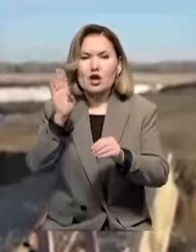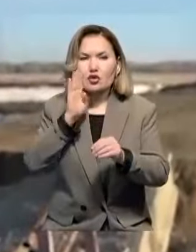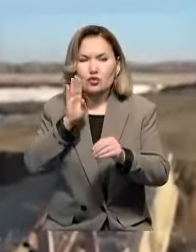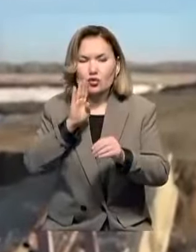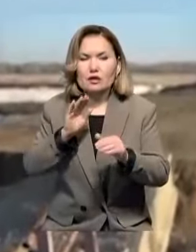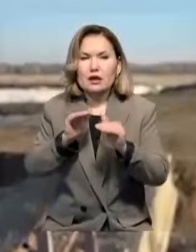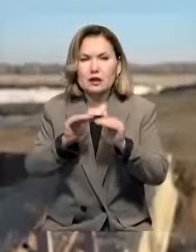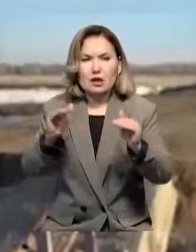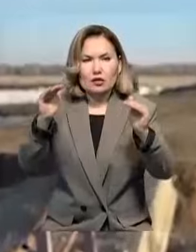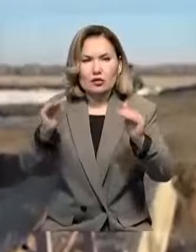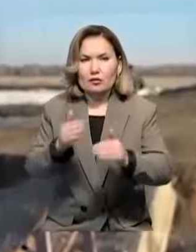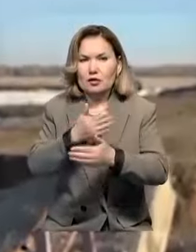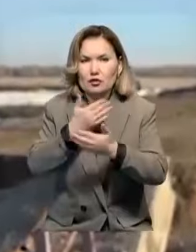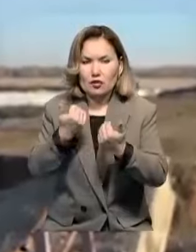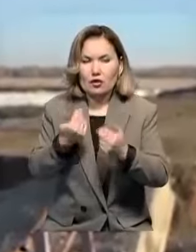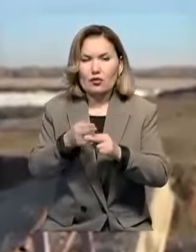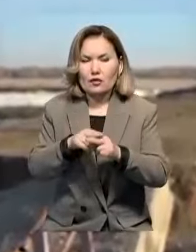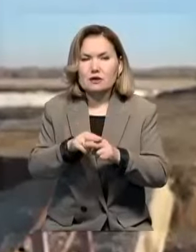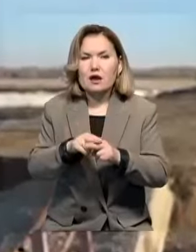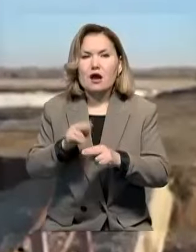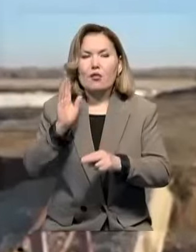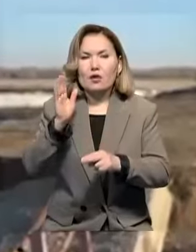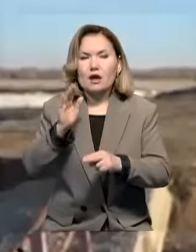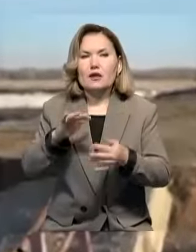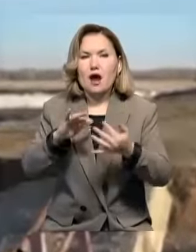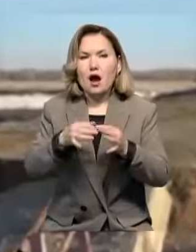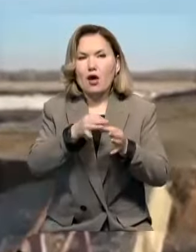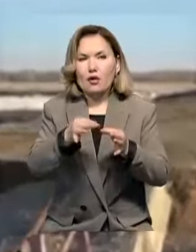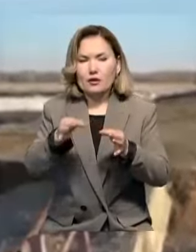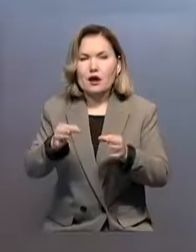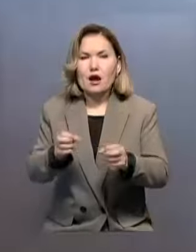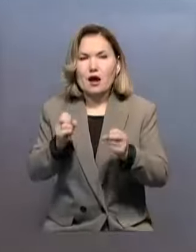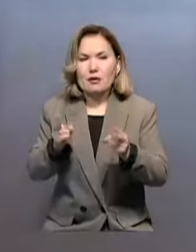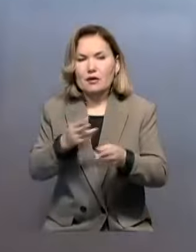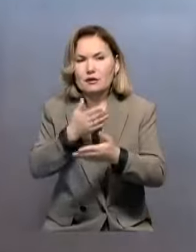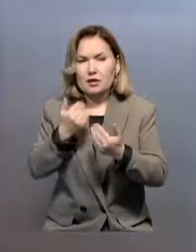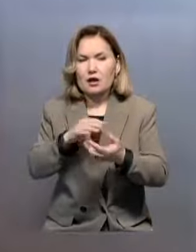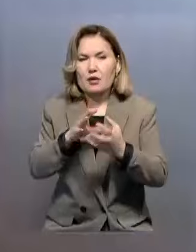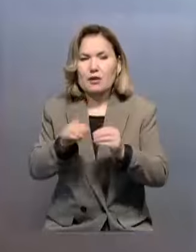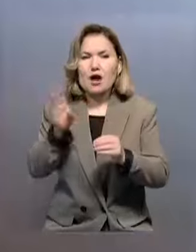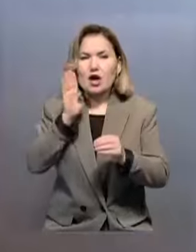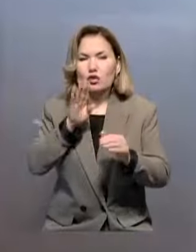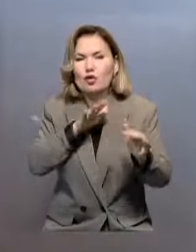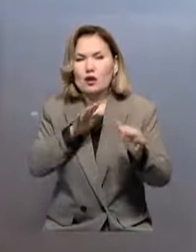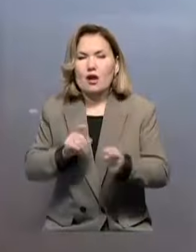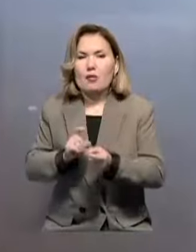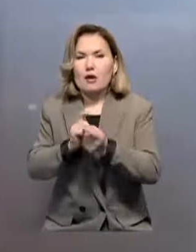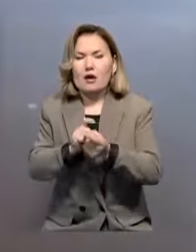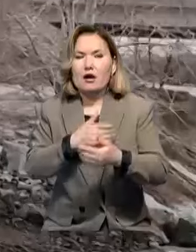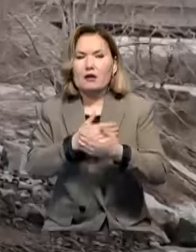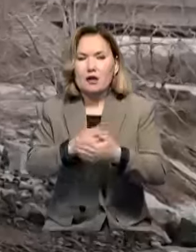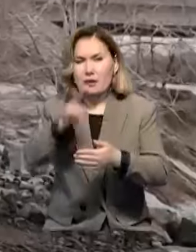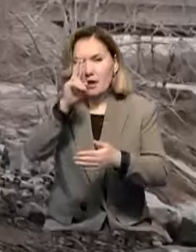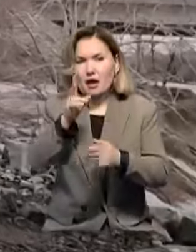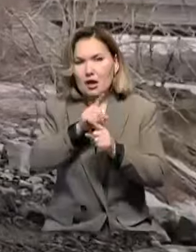әлі төмендеген жоқ, көріп тұрғандарыңыздай. Дегенмен де ауылдарға деген қауіп жоқ. Облыста тасынға жоғары дайындық кезеңі басталғалы 2 ай